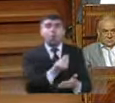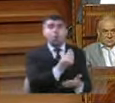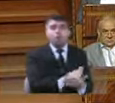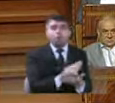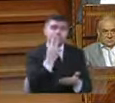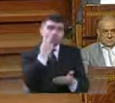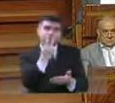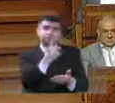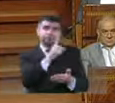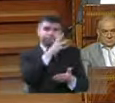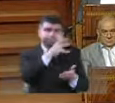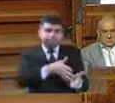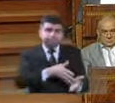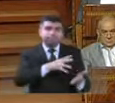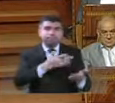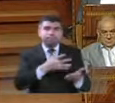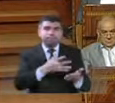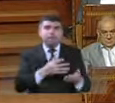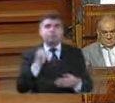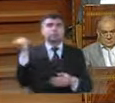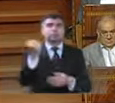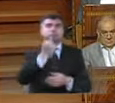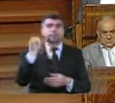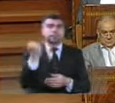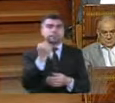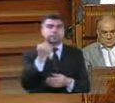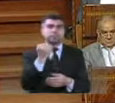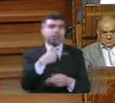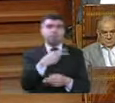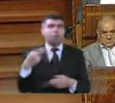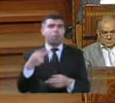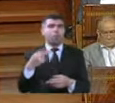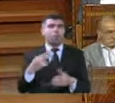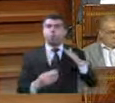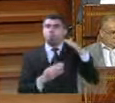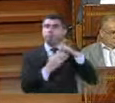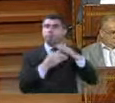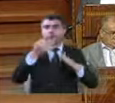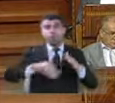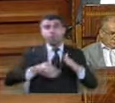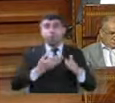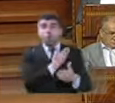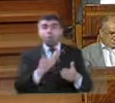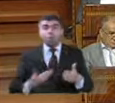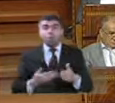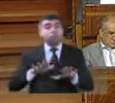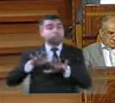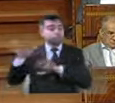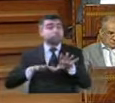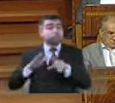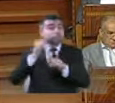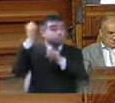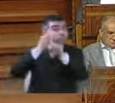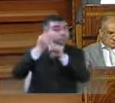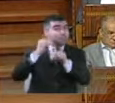كيموت ونسكتوا ونقولوا نتسناو التدرج. هذا راه اجراء خاص الحكومه تاخذه. كنظن من الاسبقيات ان الحكومه خاصها تهتم بقطاع الصحه، لان ما يبقاش